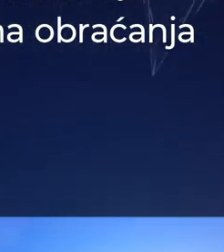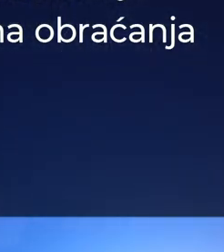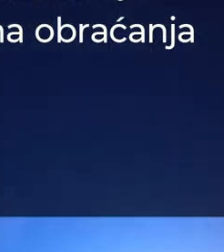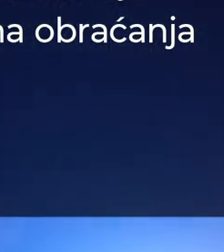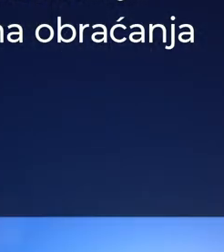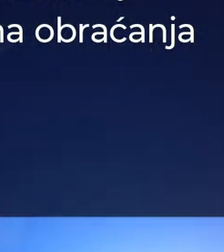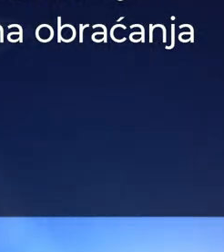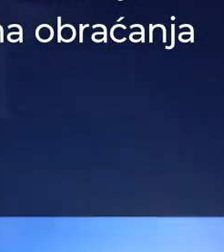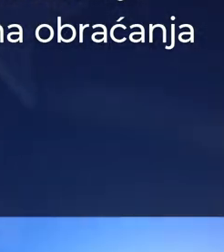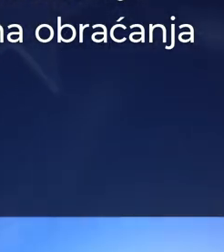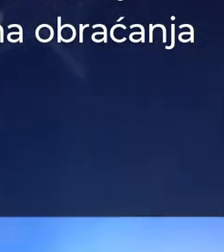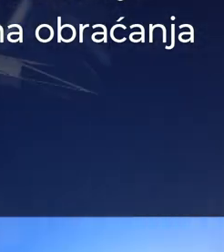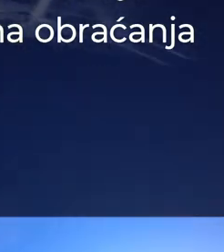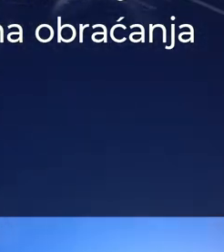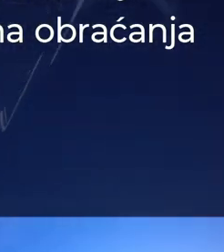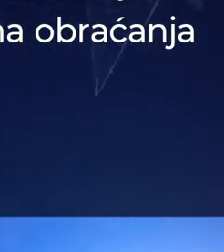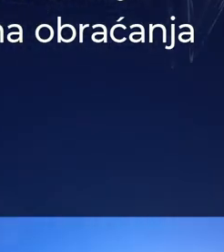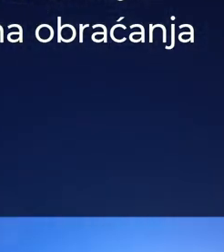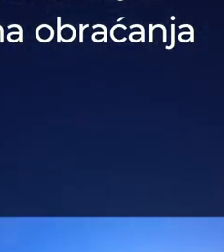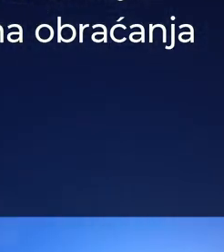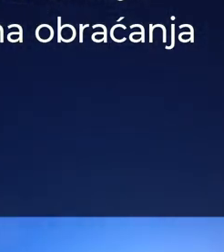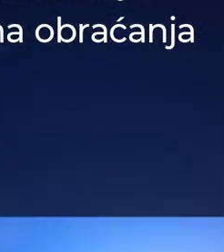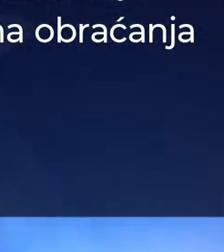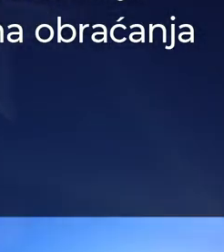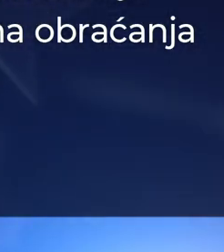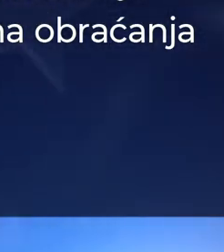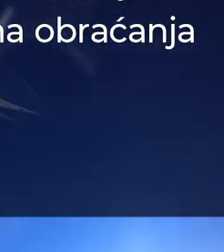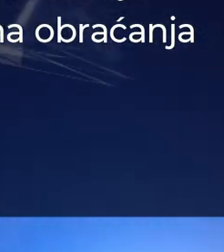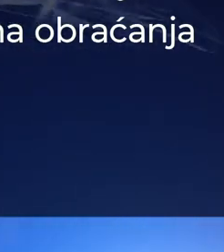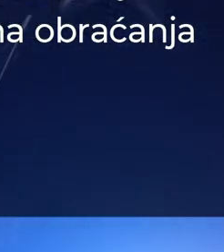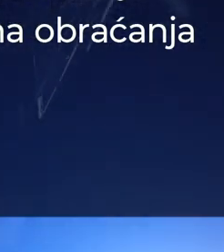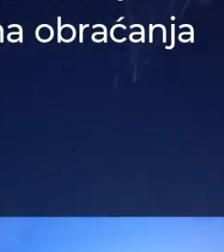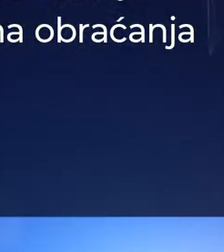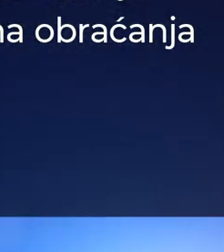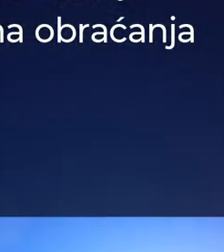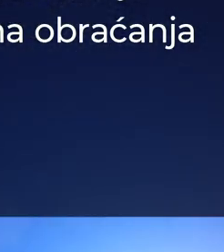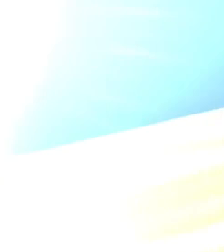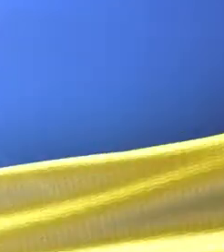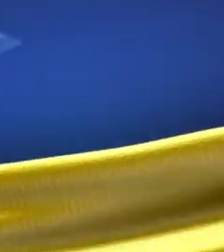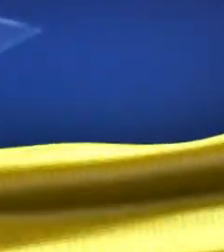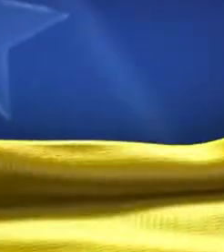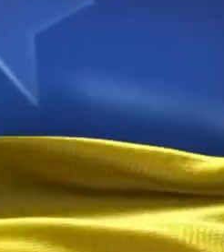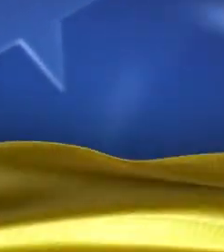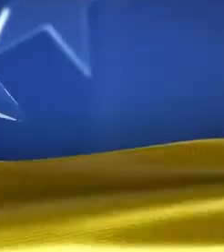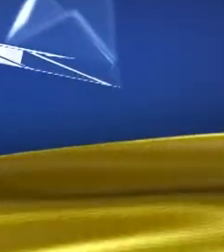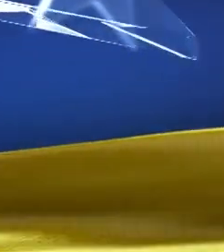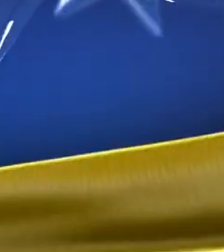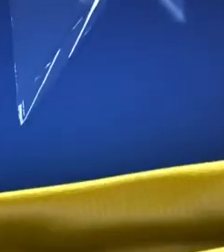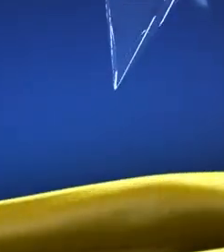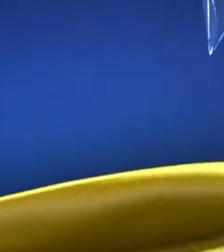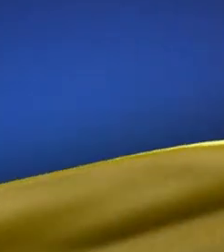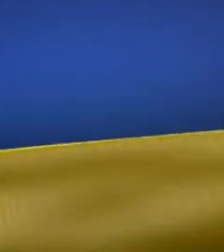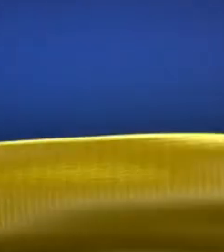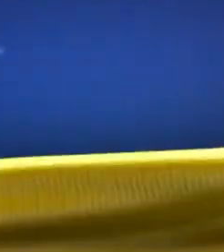Sadik Osmanović, nezavisni kandidat za načelnika Kalesije, nije iskoristio termin za neposredna obraćanja. Lokalni